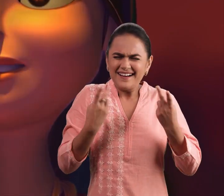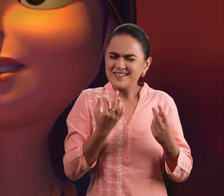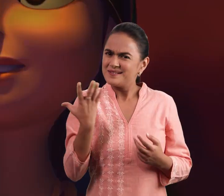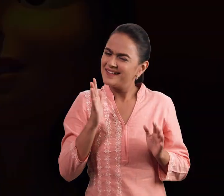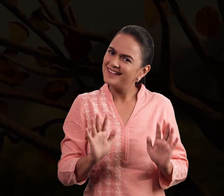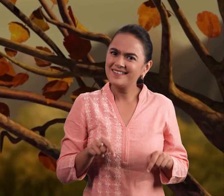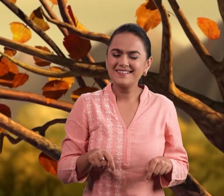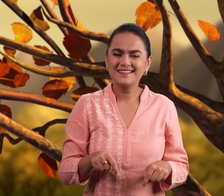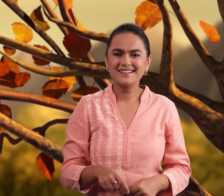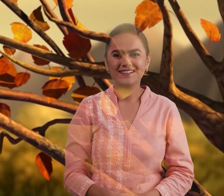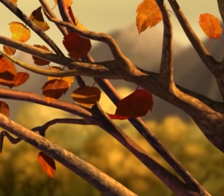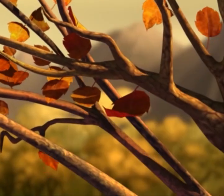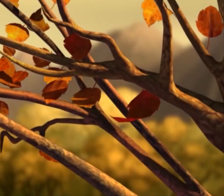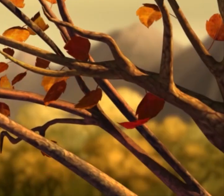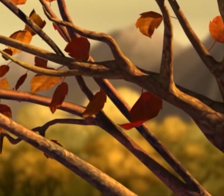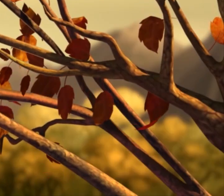है।